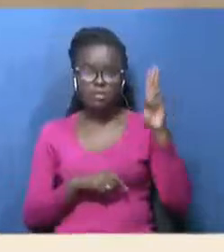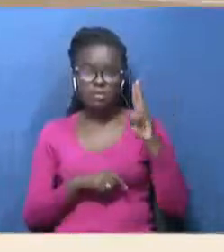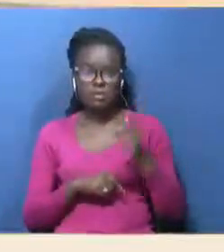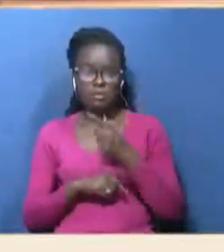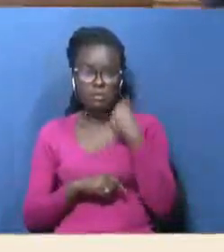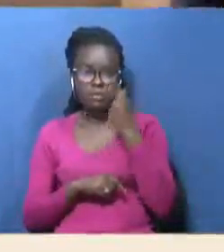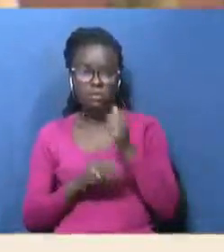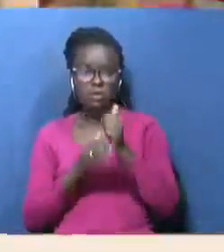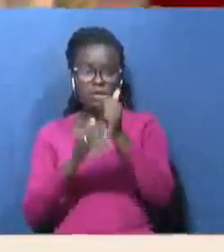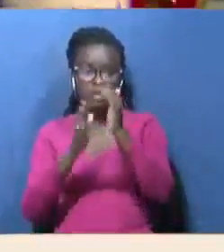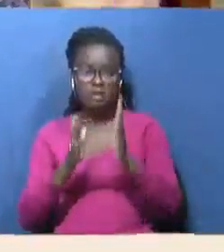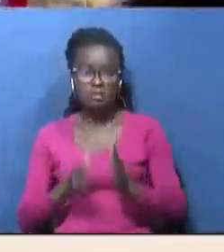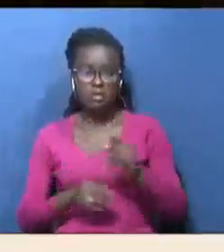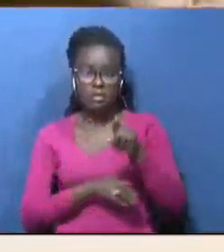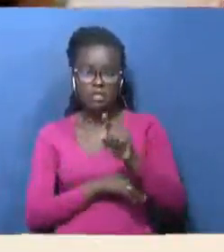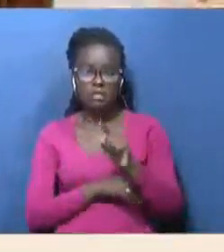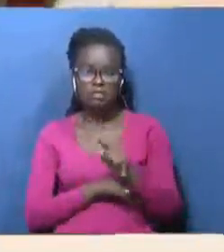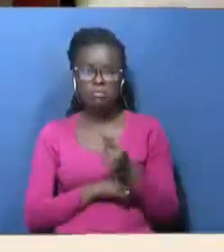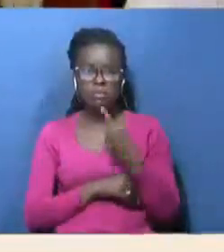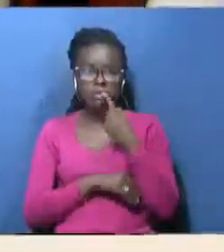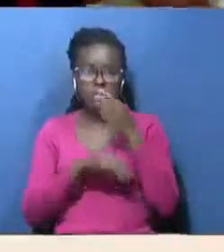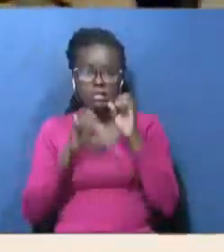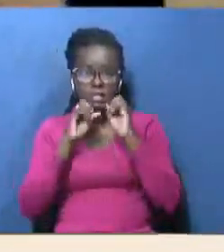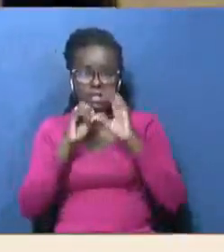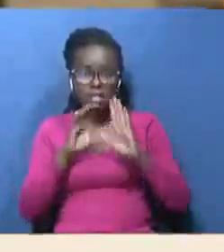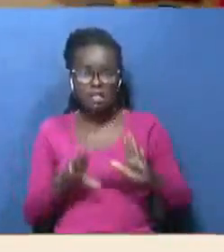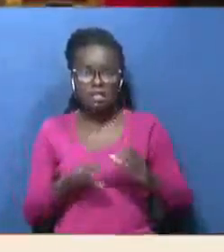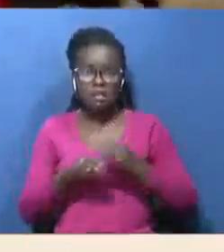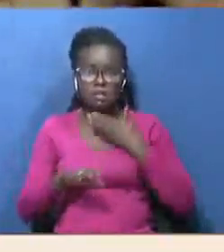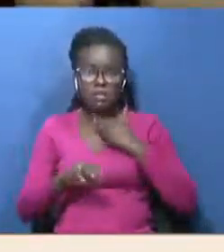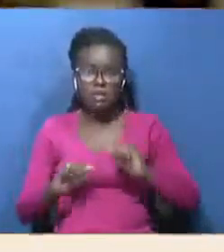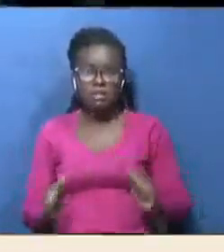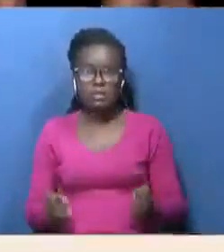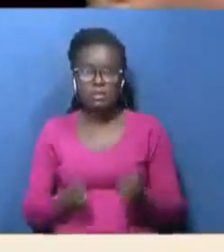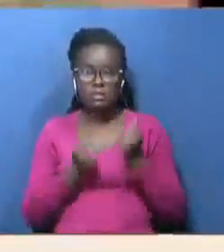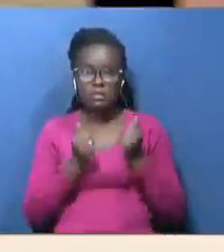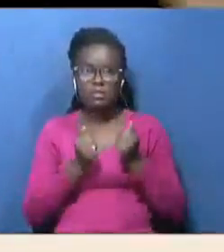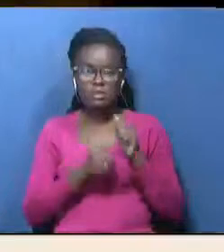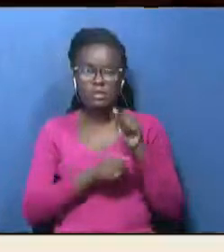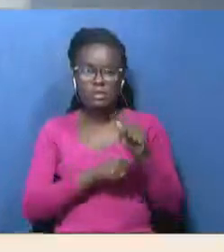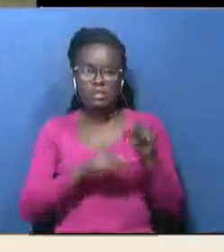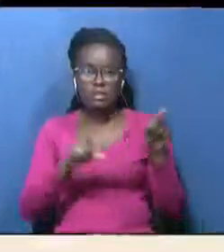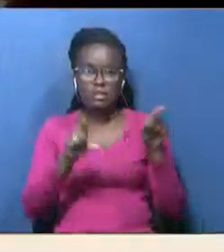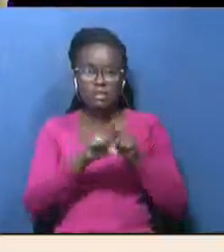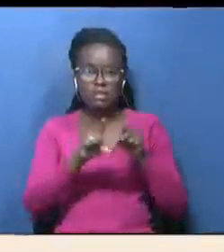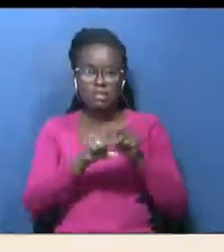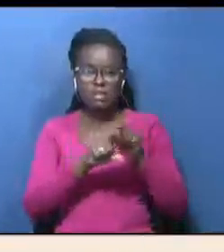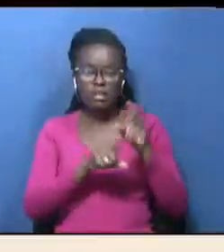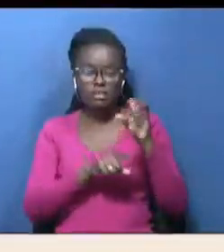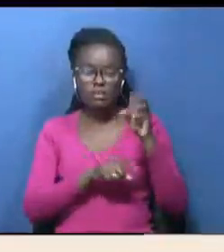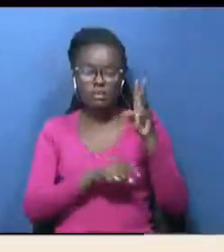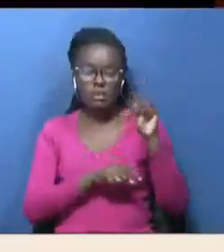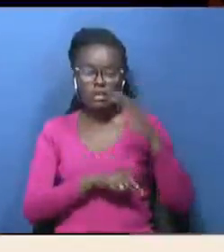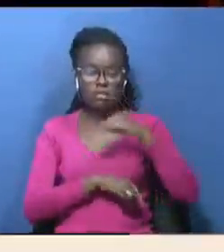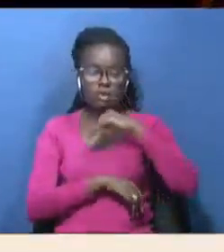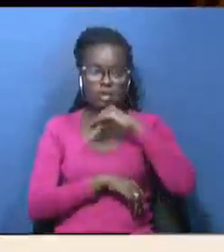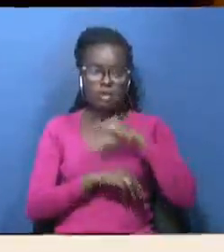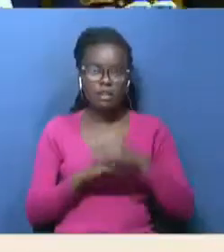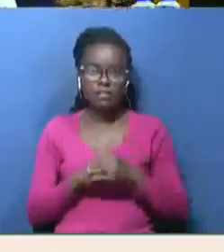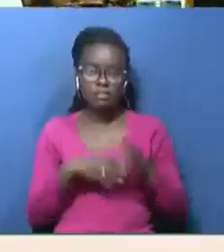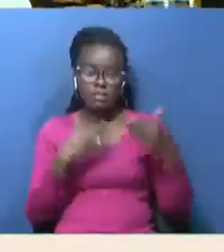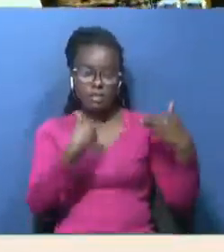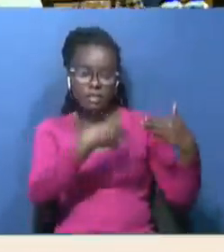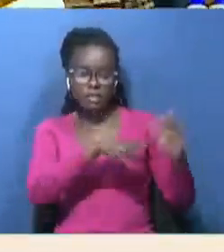nĩwe mũtongoria wakĩo ndeyumĩrĩtie kĩng'ang'a-inĩ kũgeria gũkĩhonokia, ũndũ ũrĩa onake mũtongoria wa ODM Raila Odinga onekete